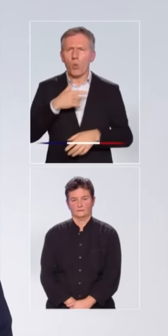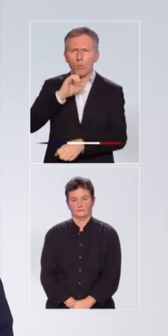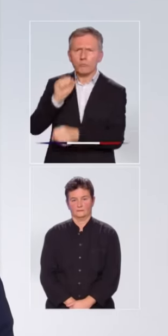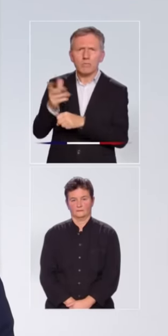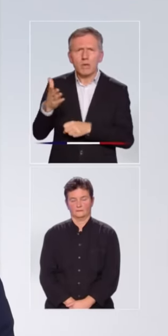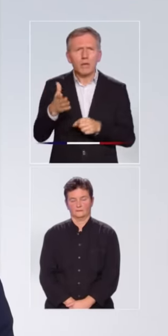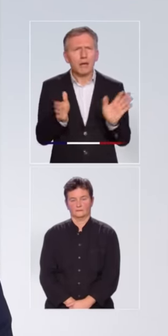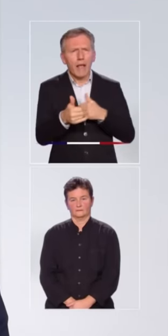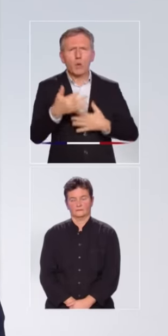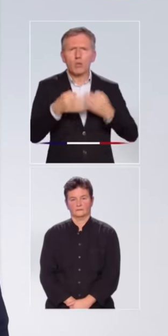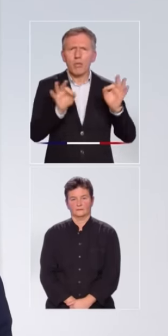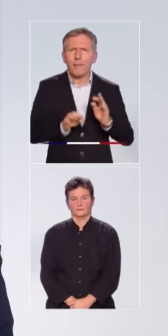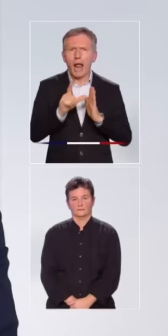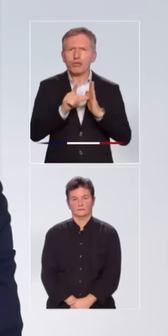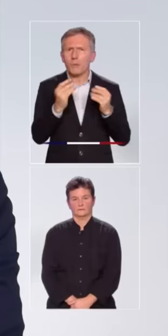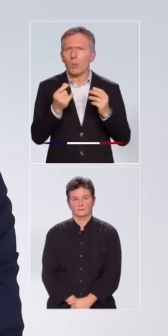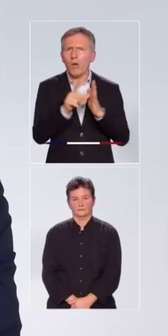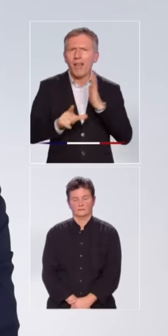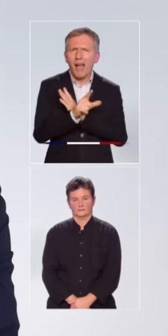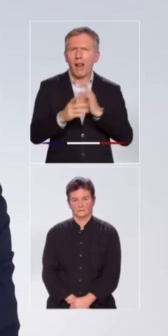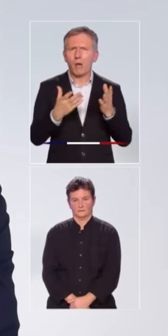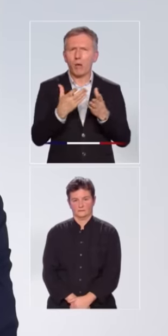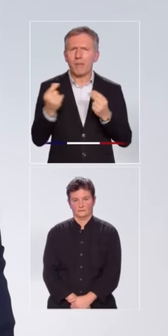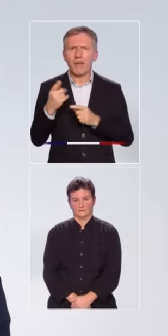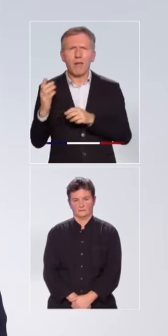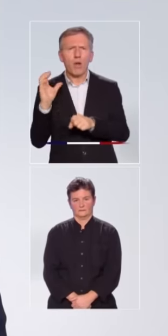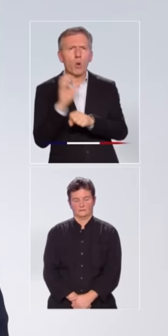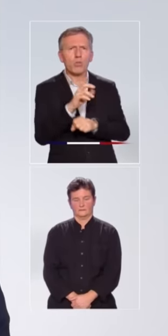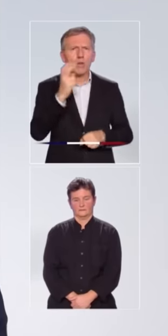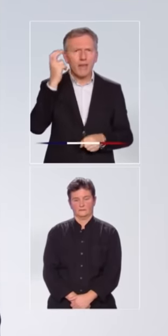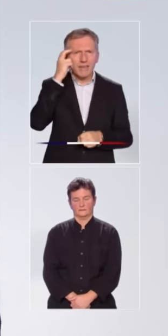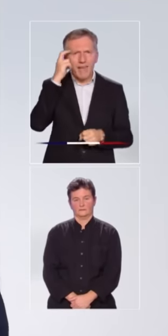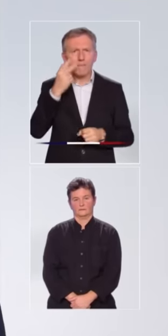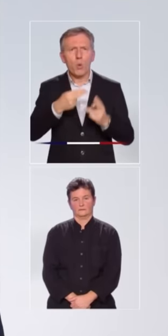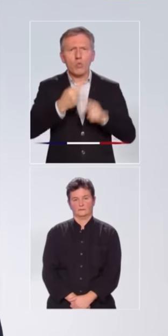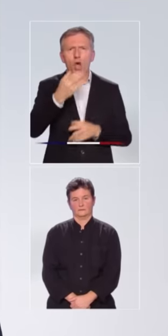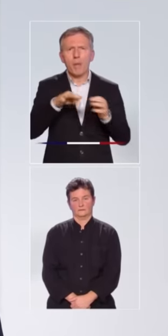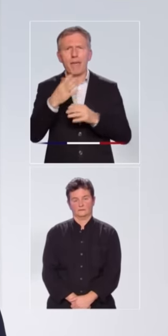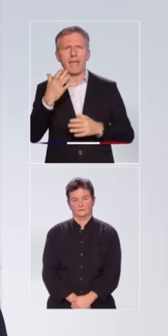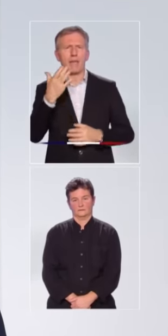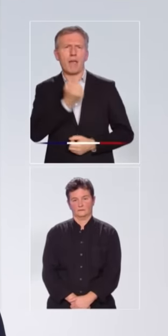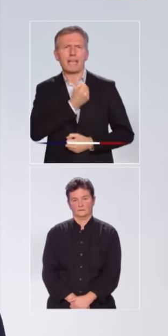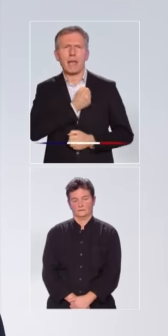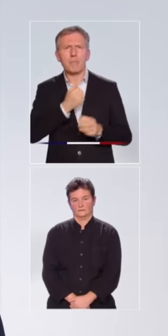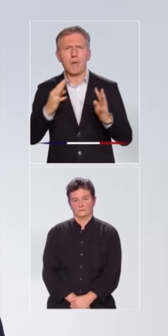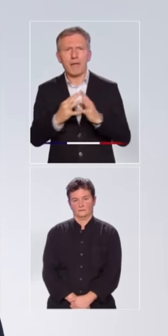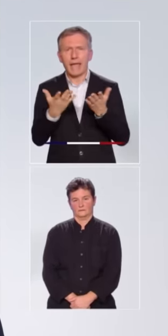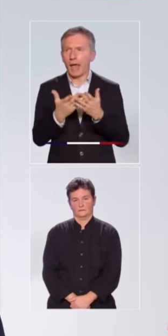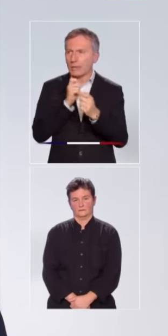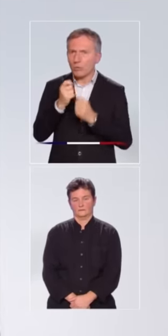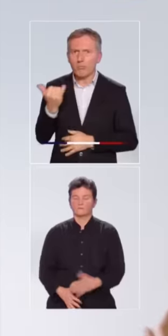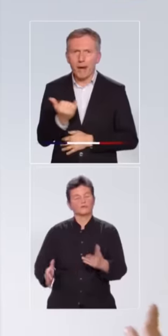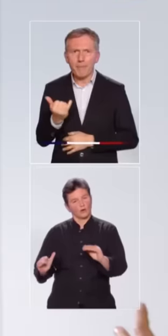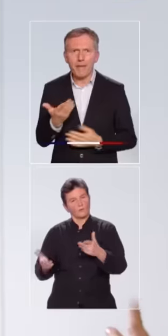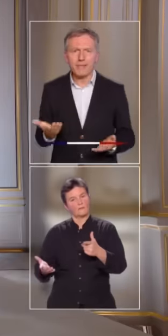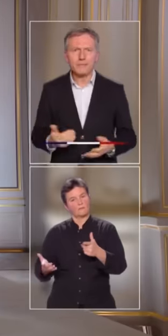aucune légitimité, aucune légalité, mais qu'il attaquerait Kiev, qui menait des crimes de guerre dans le nord du pays, la discussion n'avait plus de sens. Pourtant,